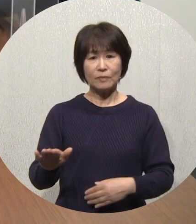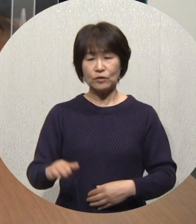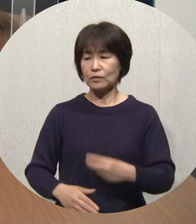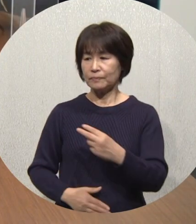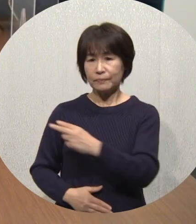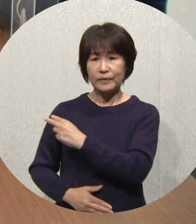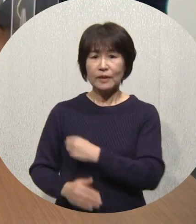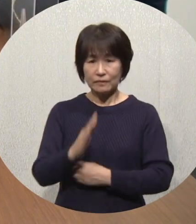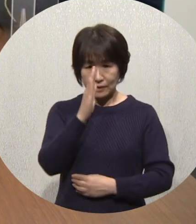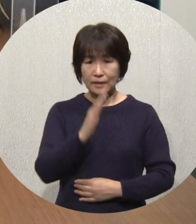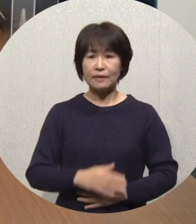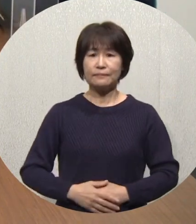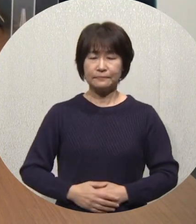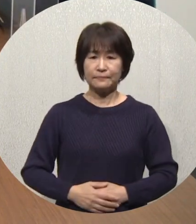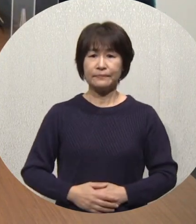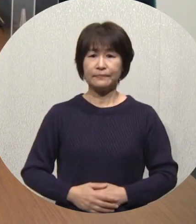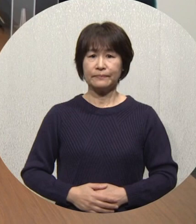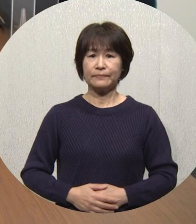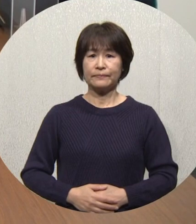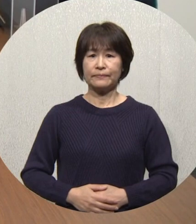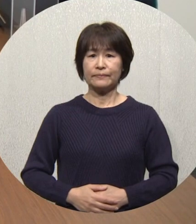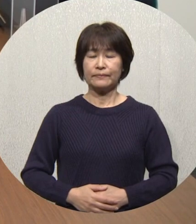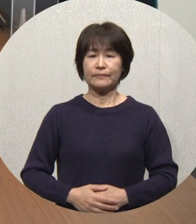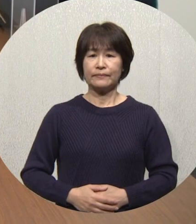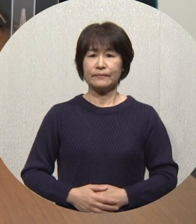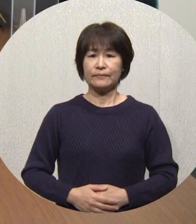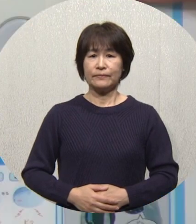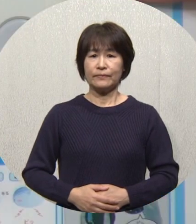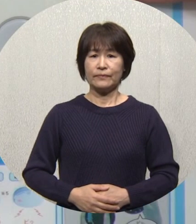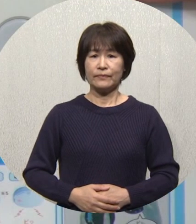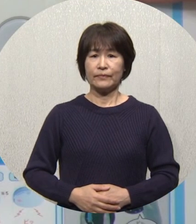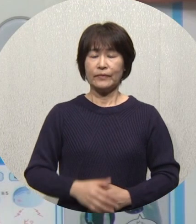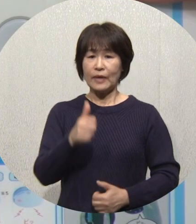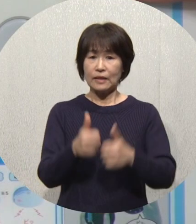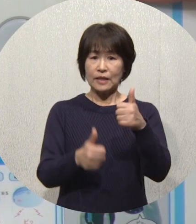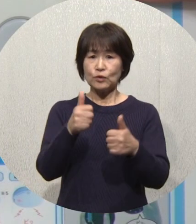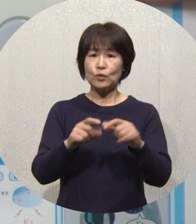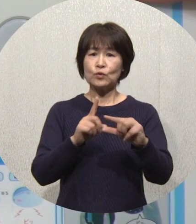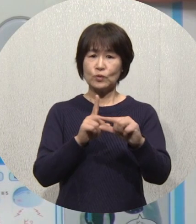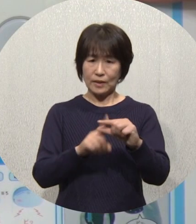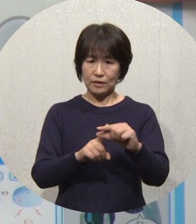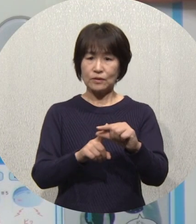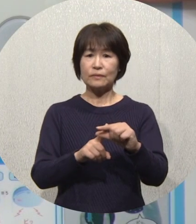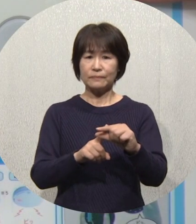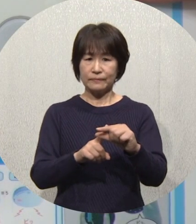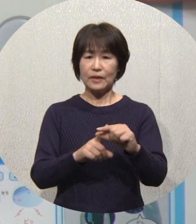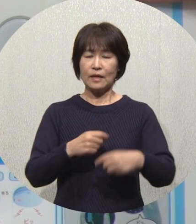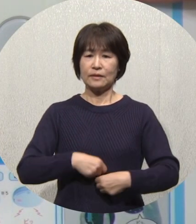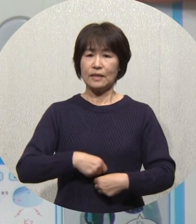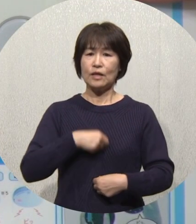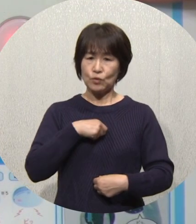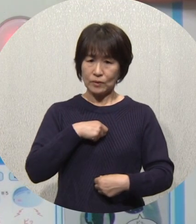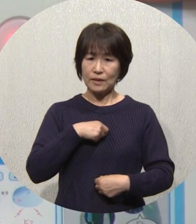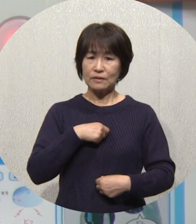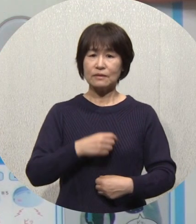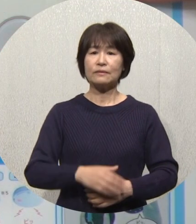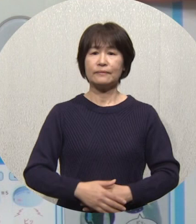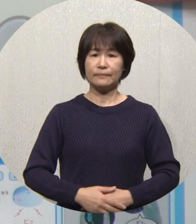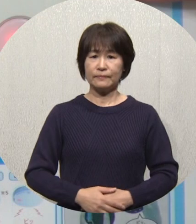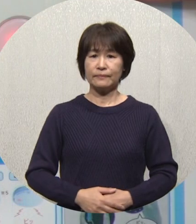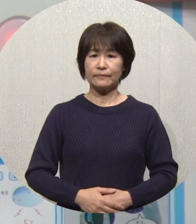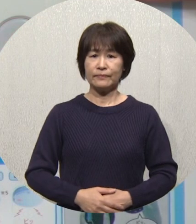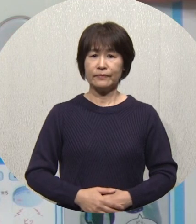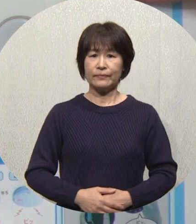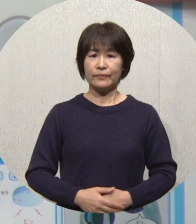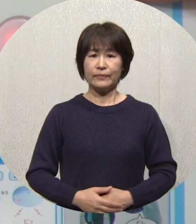ね、 はい、 もう一つが連動するものがありますので、こちらをご覧ください。 テスト中です。正常で1台です